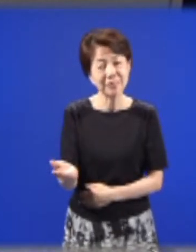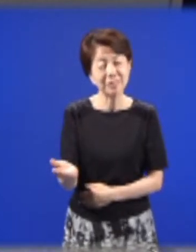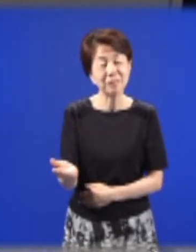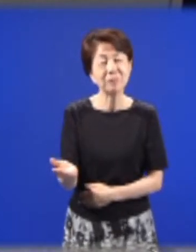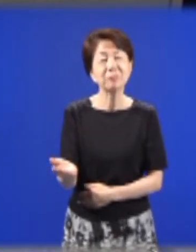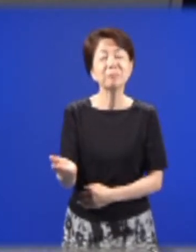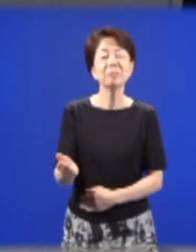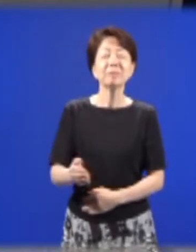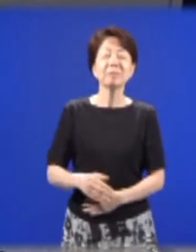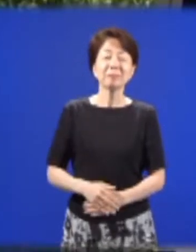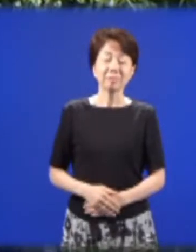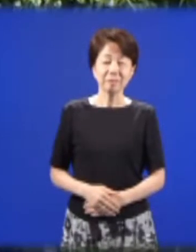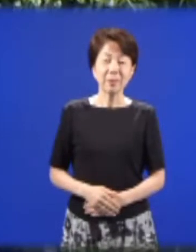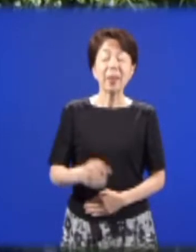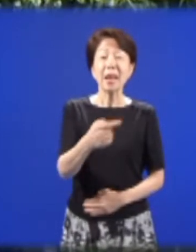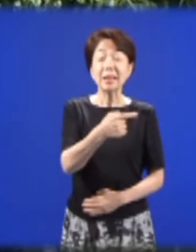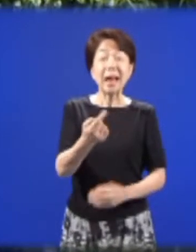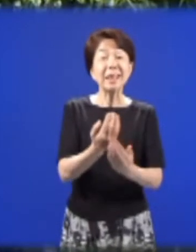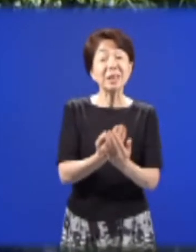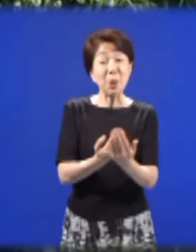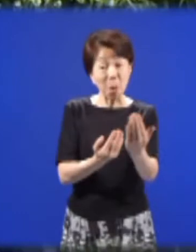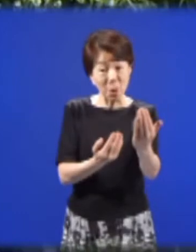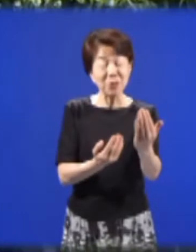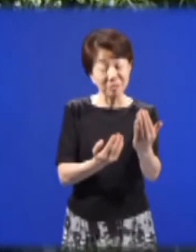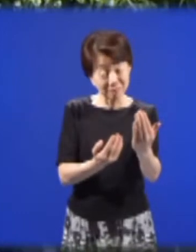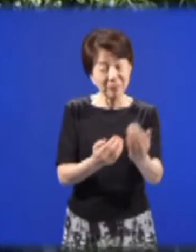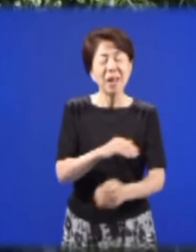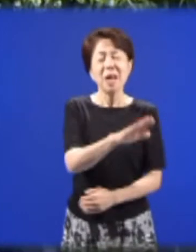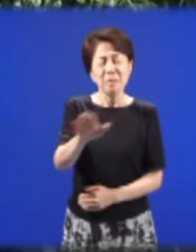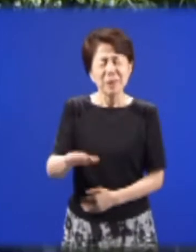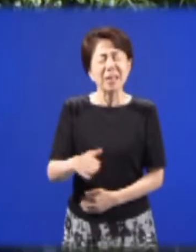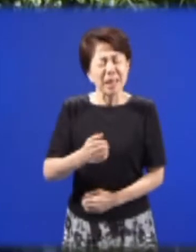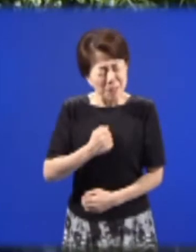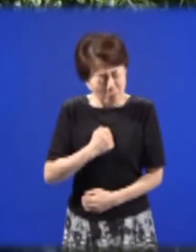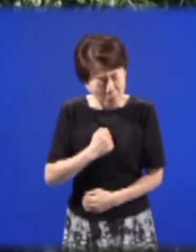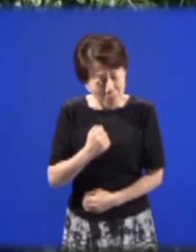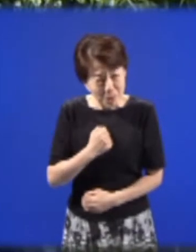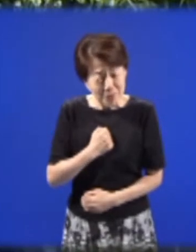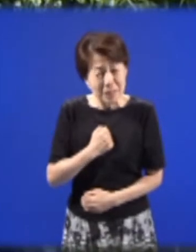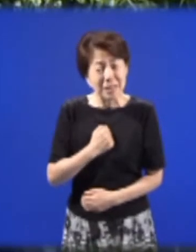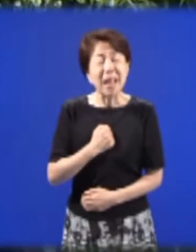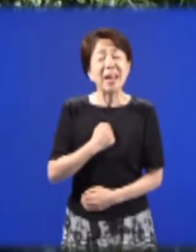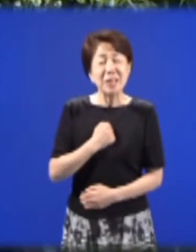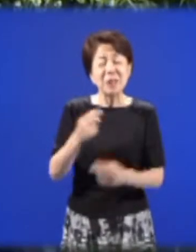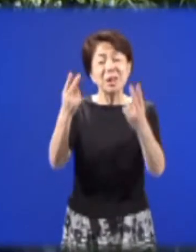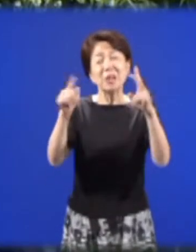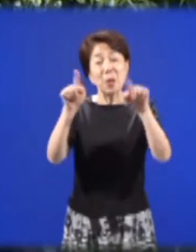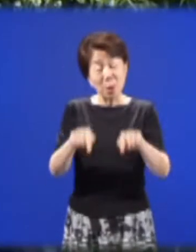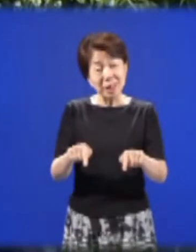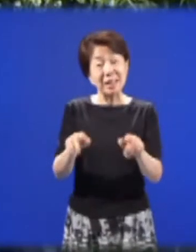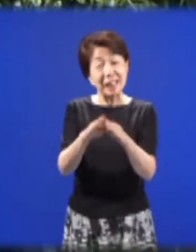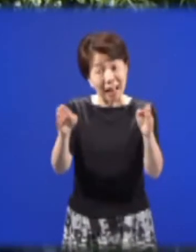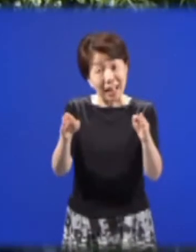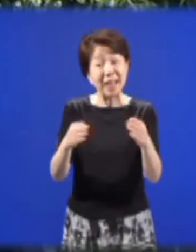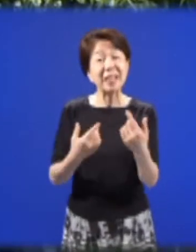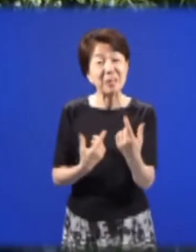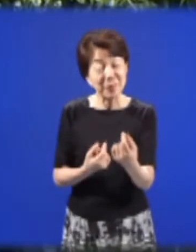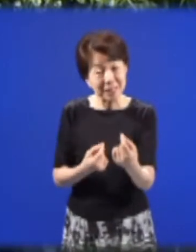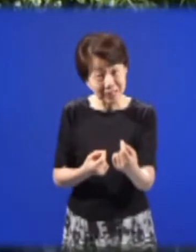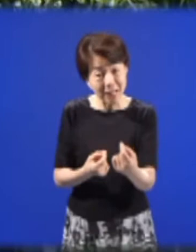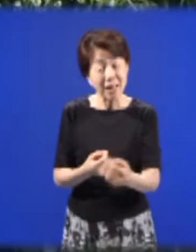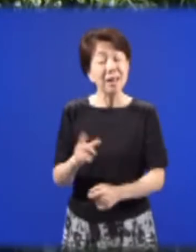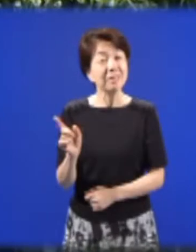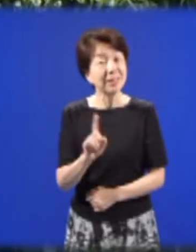よ。第1ホールでは皆さんおなじみのあのイベントも行われていますよね。それ